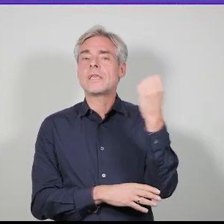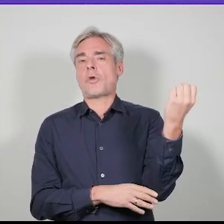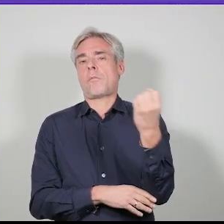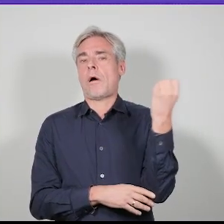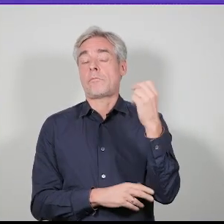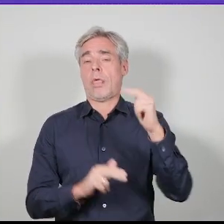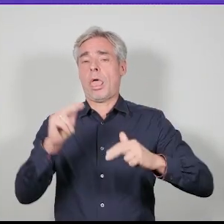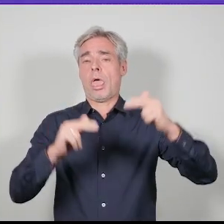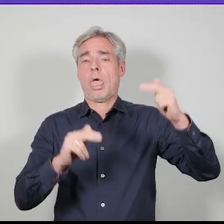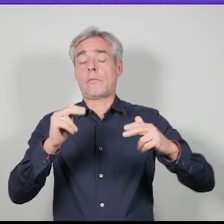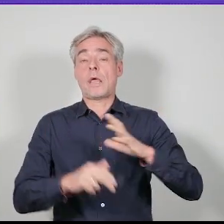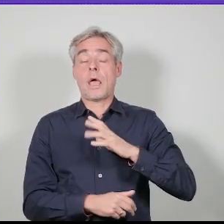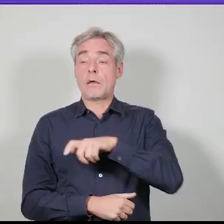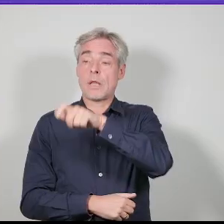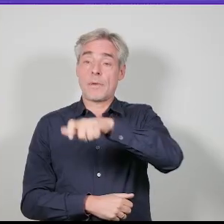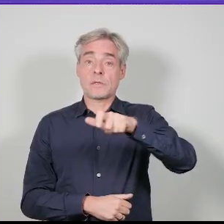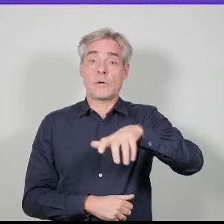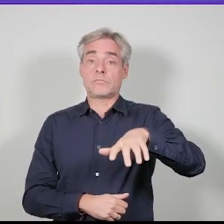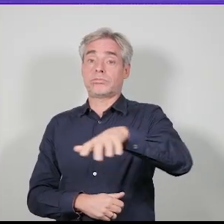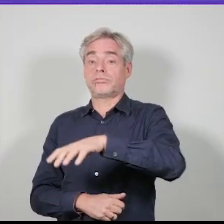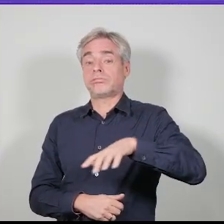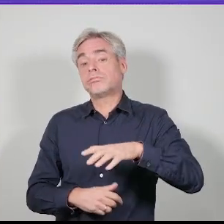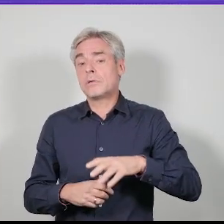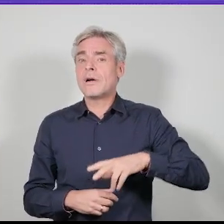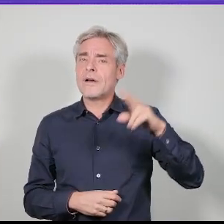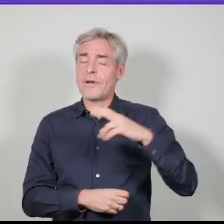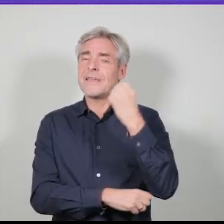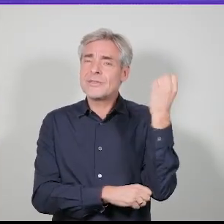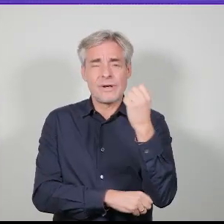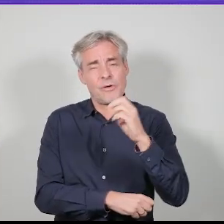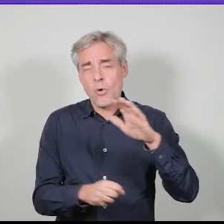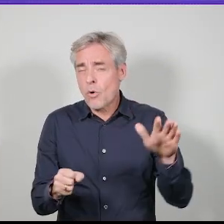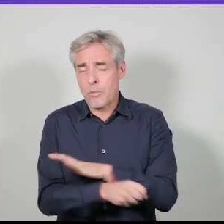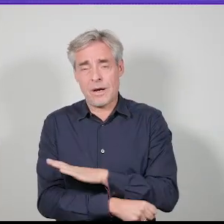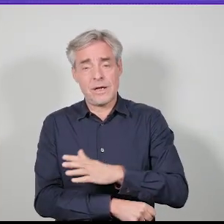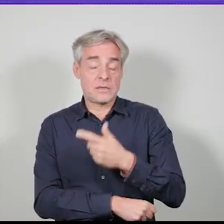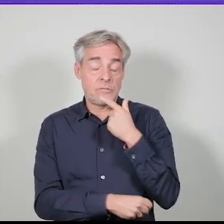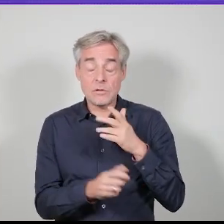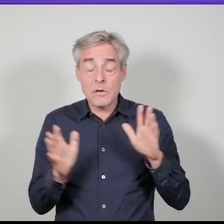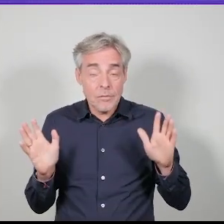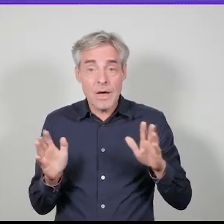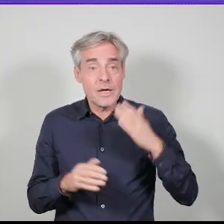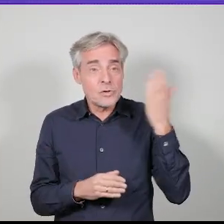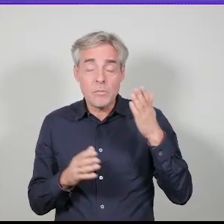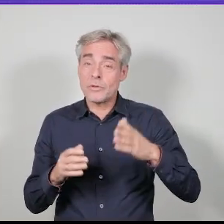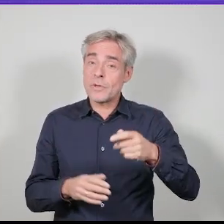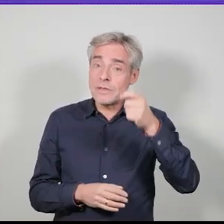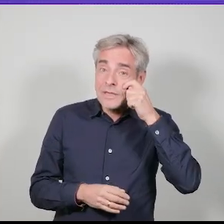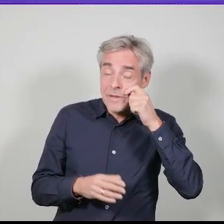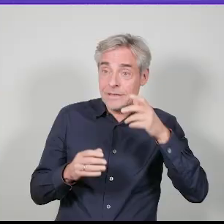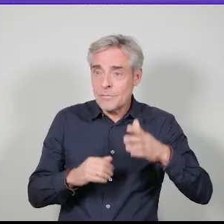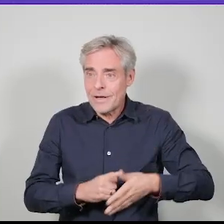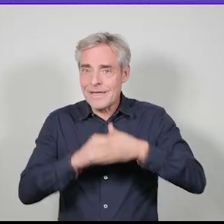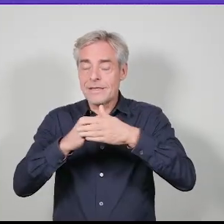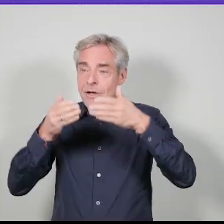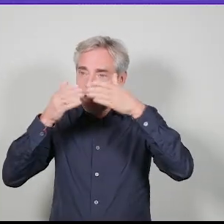Donc effectivement, il y a des personnes qui sont vraiment isolés, c'est-à-dire qui sont vraiment en vase clos et qui auraient besoin d'expertise